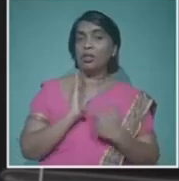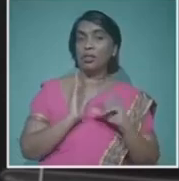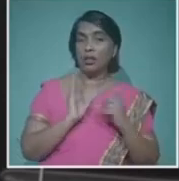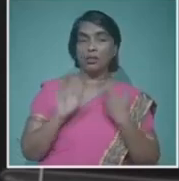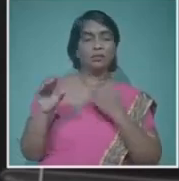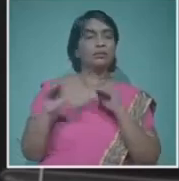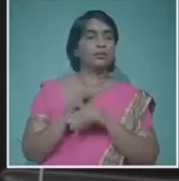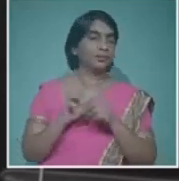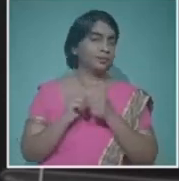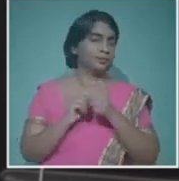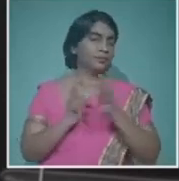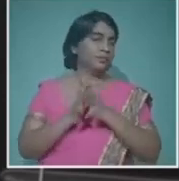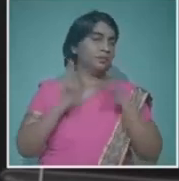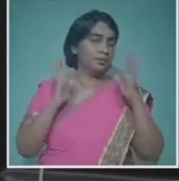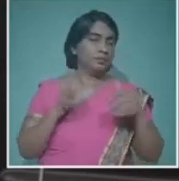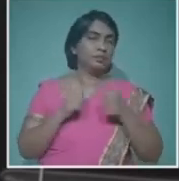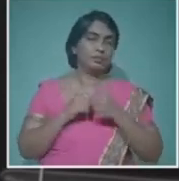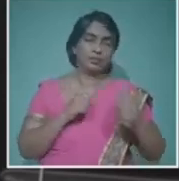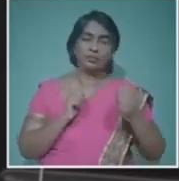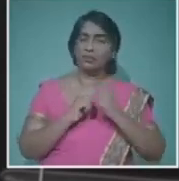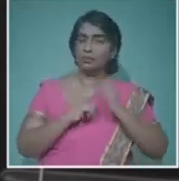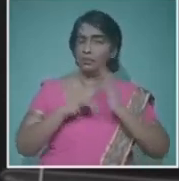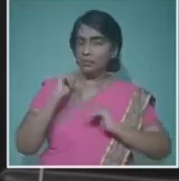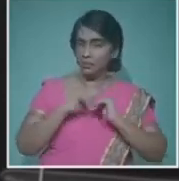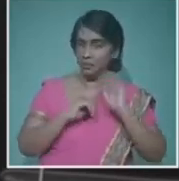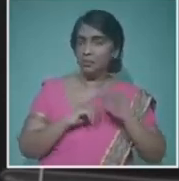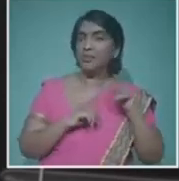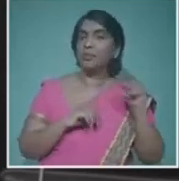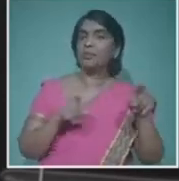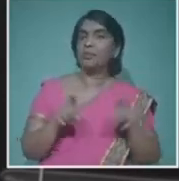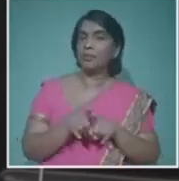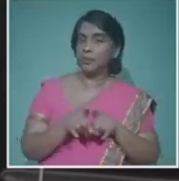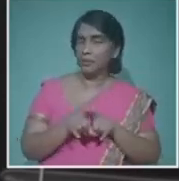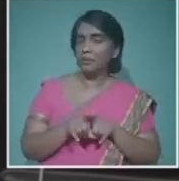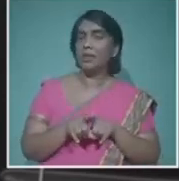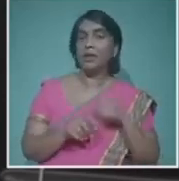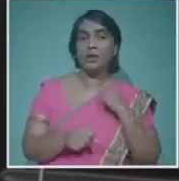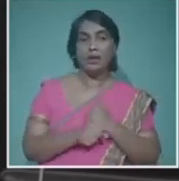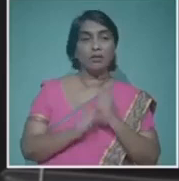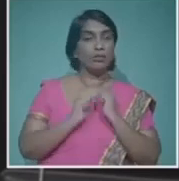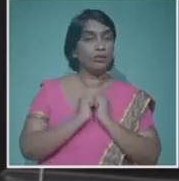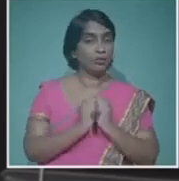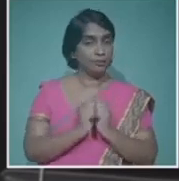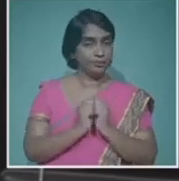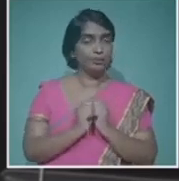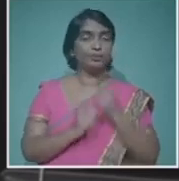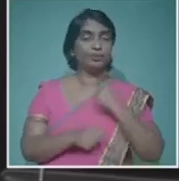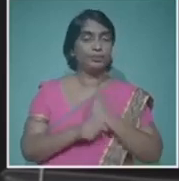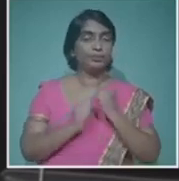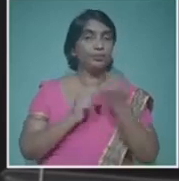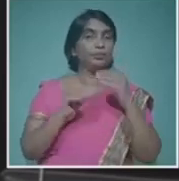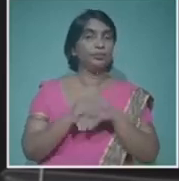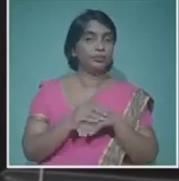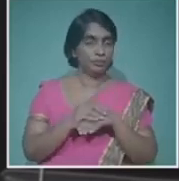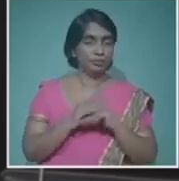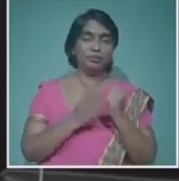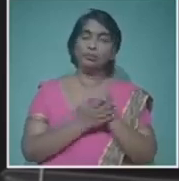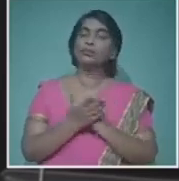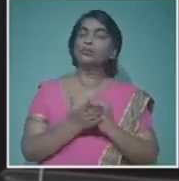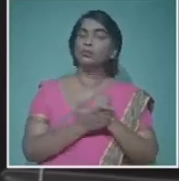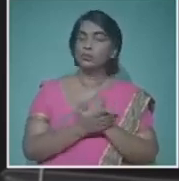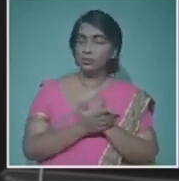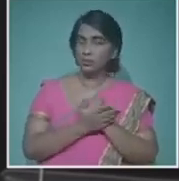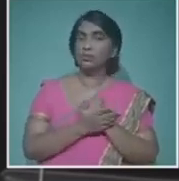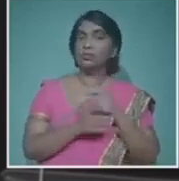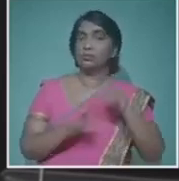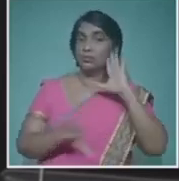කිරීමේ වැඩසටහන් රාශියකුත් දැනටමත් ක්‍රියාත්මක වෙනවා. ඒ වගේම තමයි රාජ්‍ය සේවාව රාජ්‍ය සේවයේ ඉන්න සියලු දෙනාටම